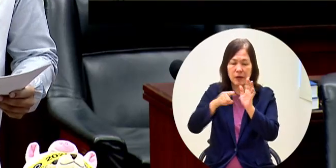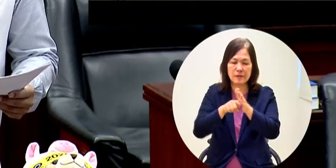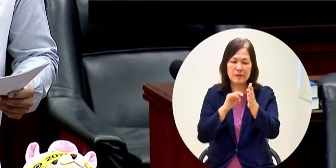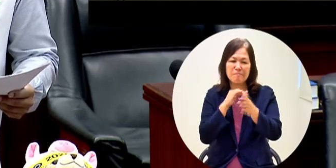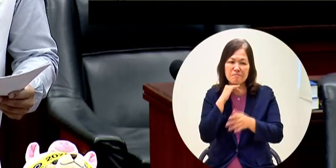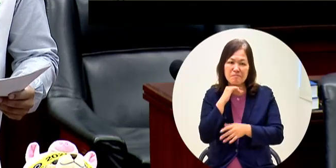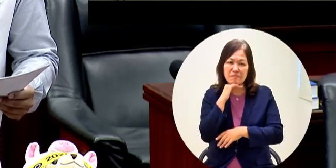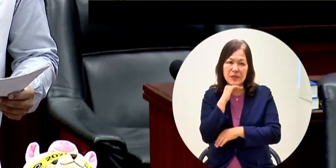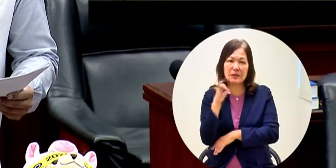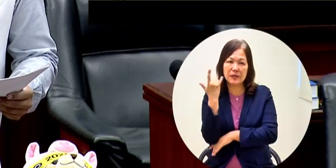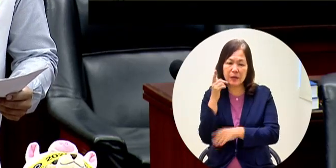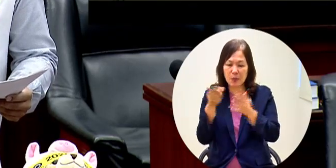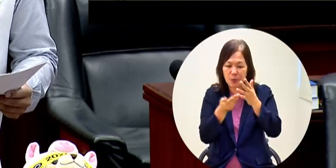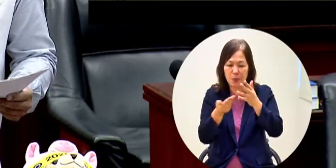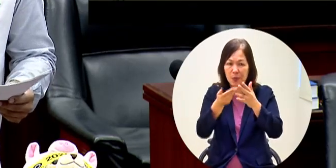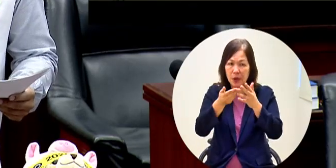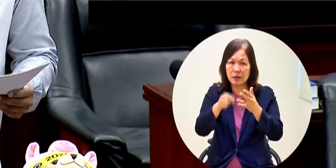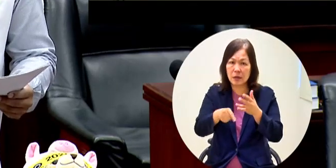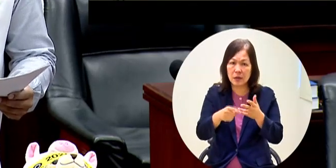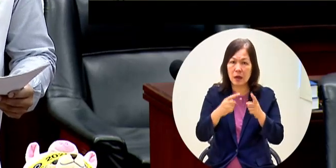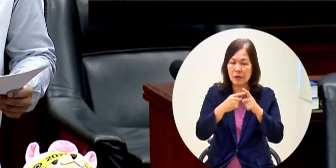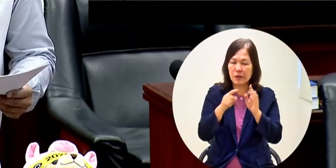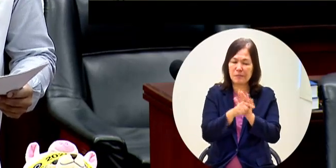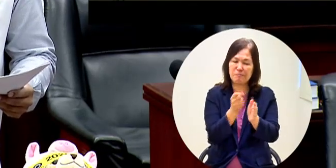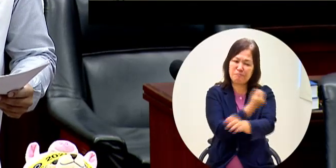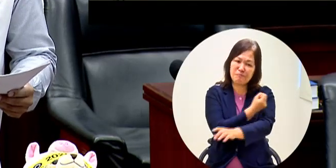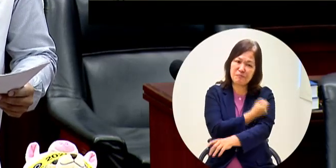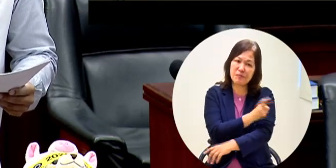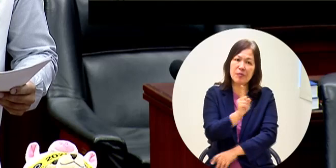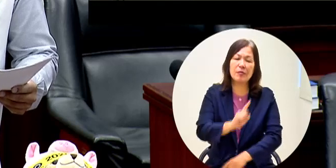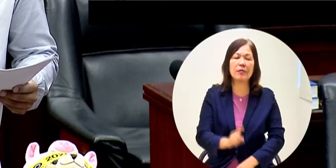人有偌艰苦啊？市长，